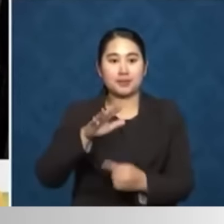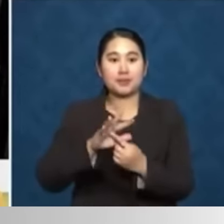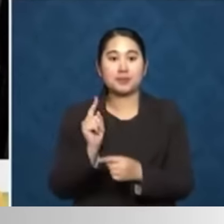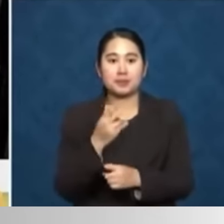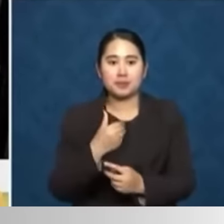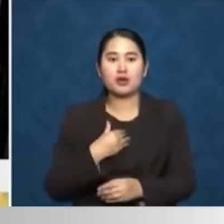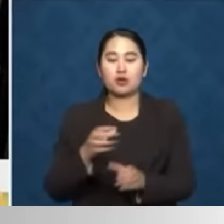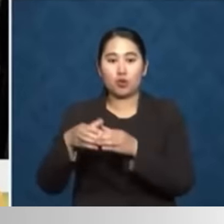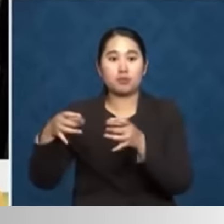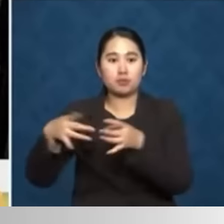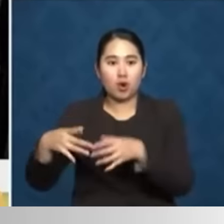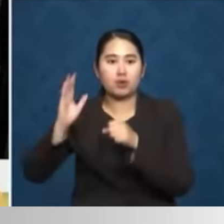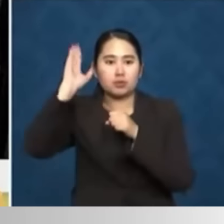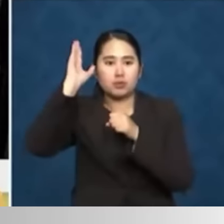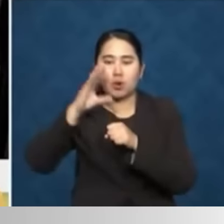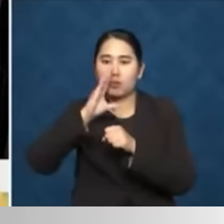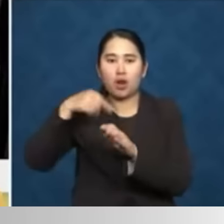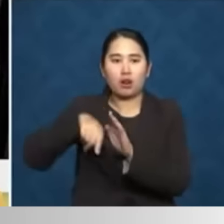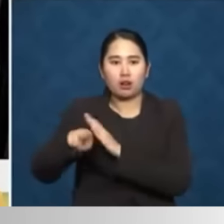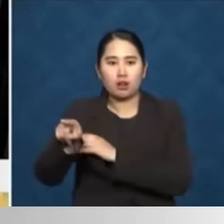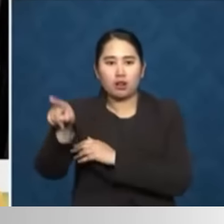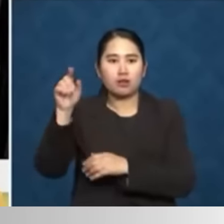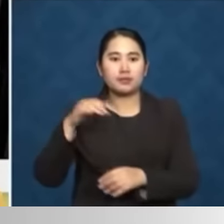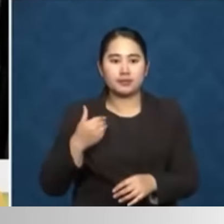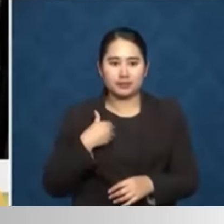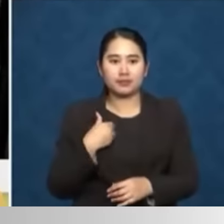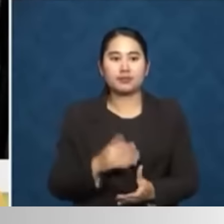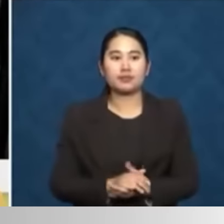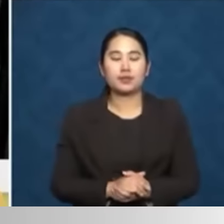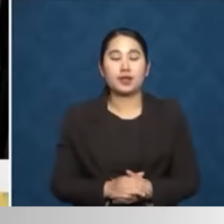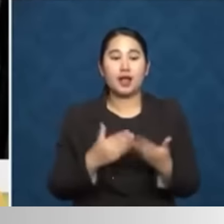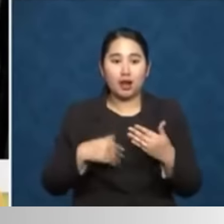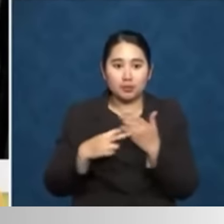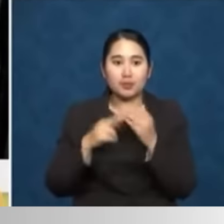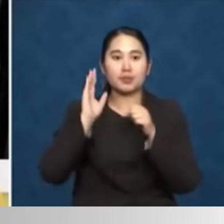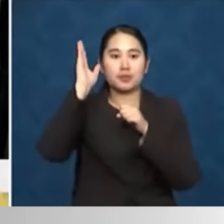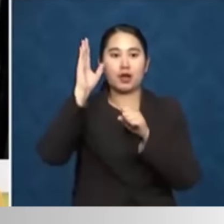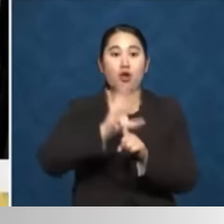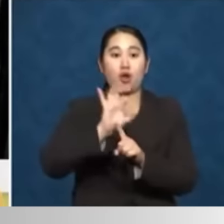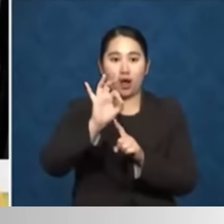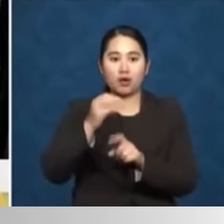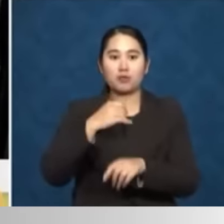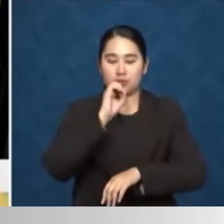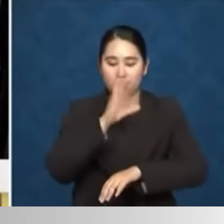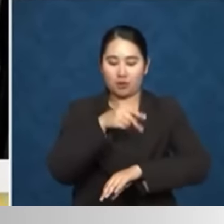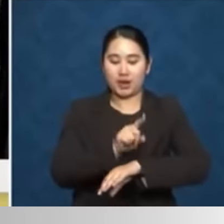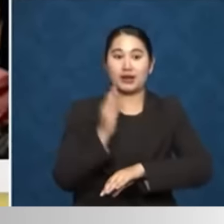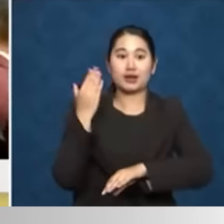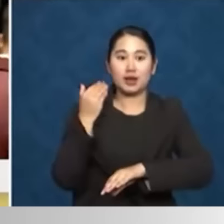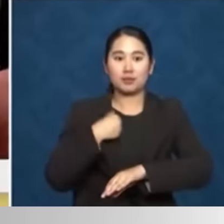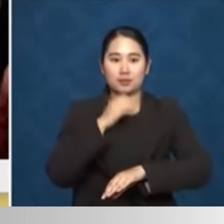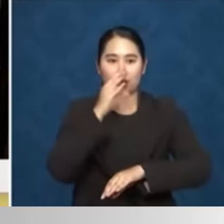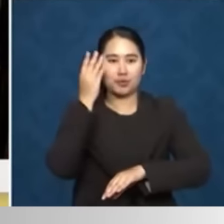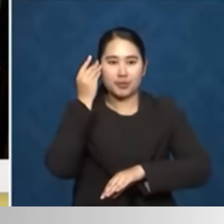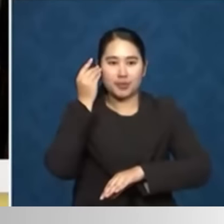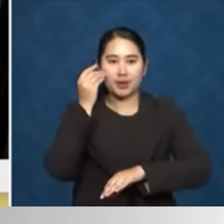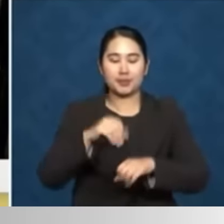มาชิกพรรคฝ่ายค้านเนี่ยมันอยู่นอกประเด็นอยู่นอกยตินะครับแล้วผมก็ประท้วงข้อ9ว่าท่านใช้ดุลพินิจเนี่ยน